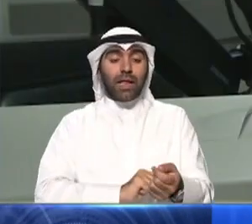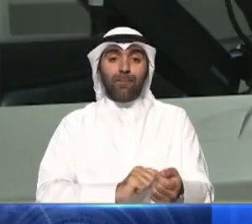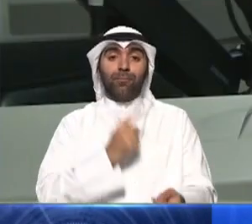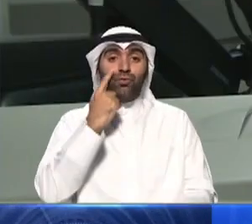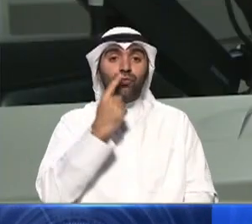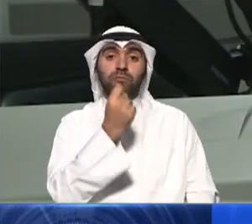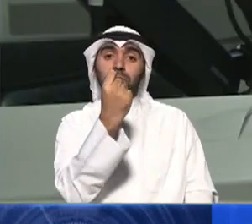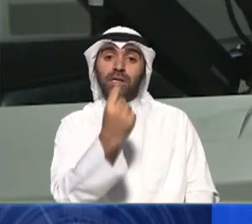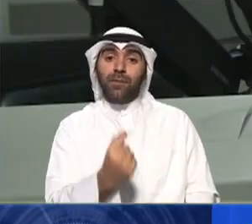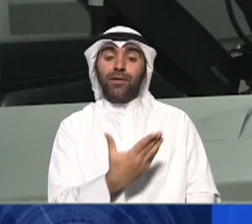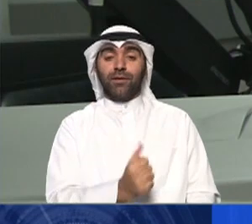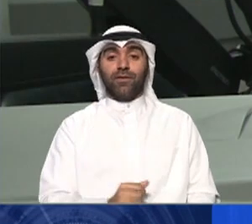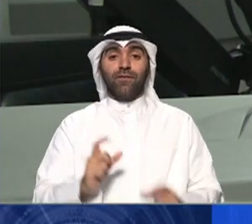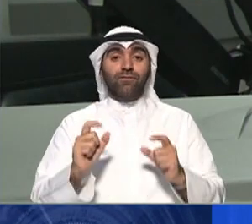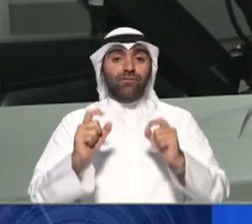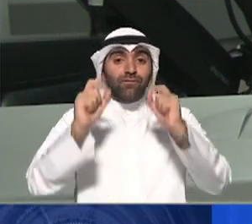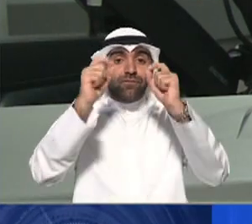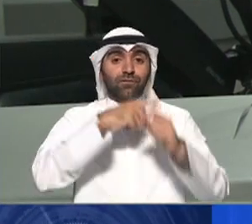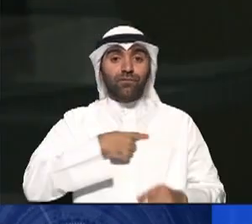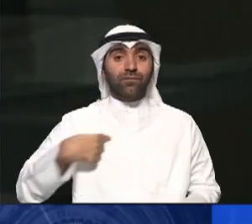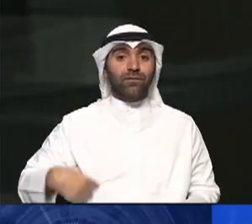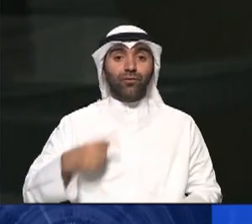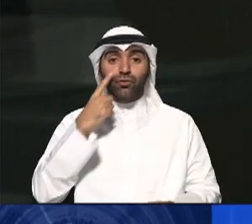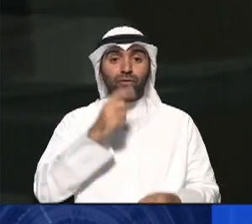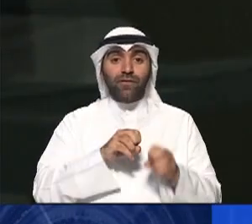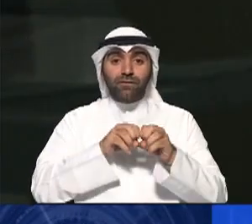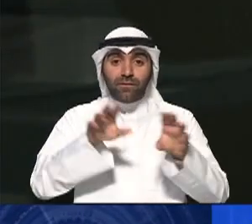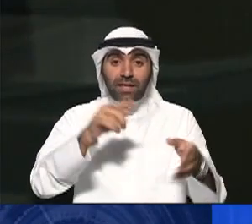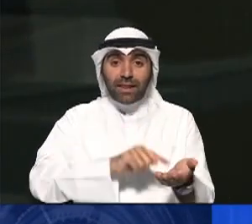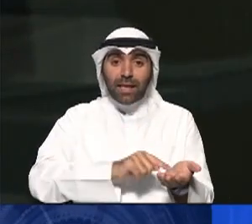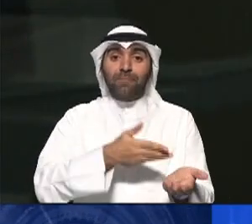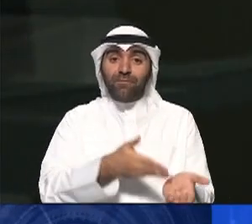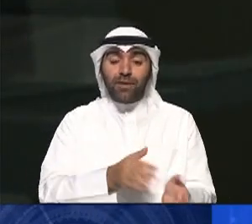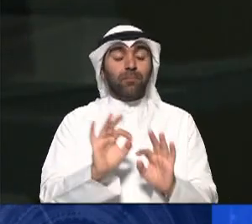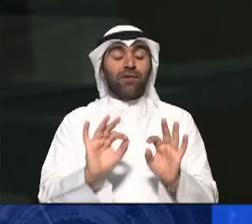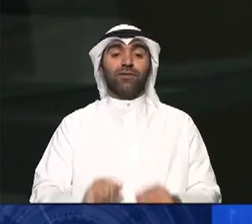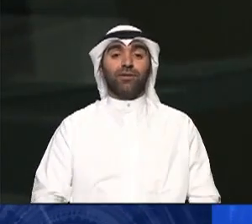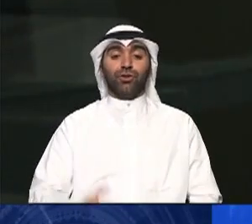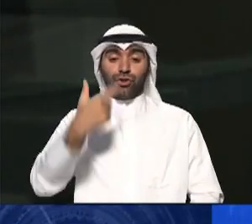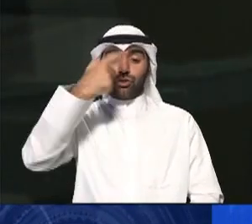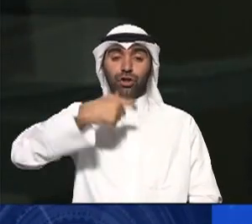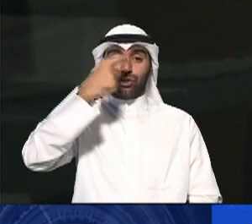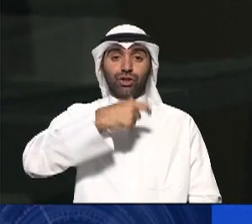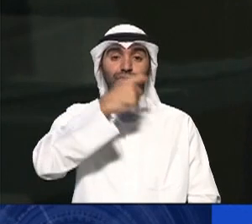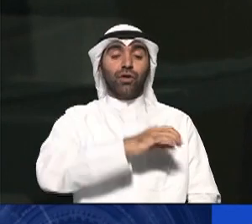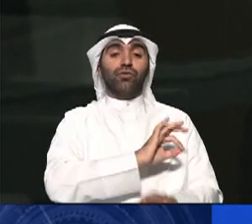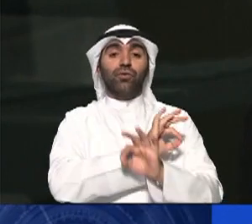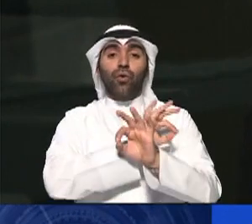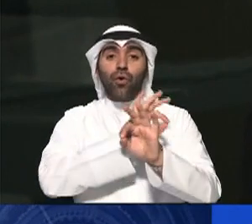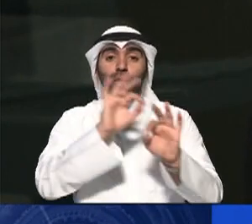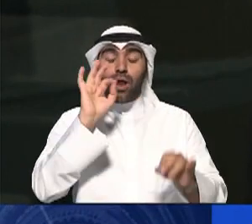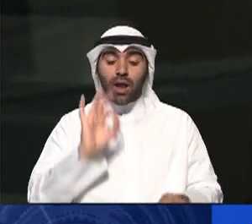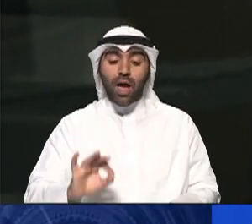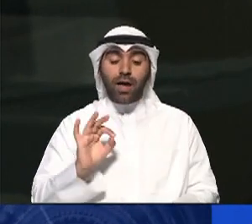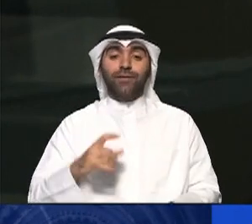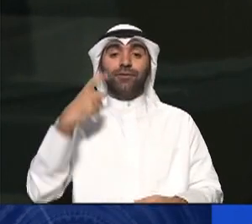تأخذ ساعات إلى أن ينتهي الفحص، ثم يتم تبليغ الجهات المرسلة إلى هذه العينات وتبليغهم